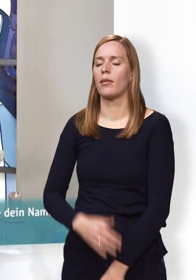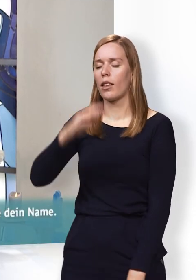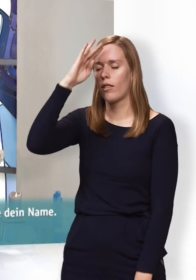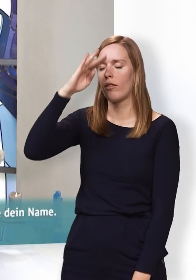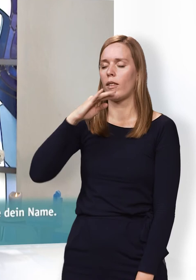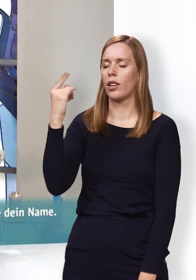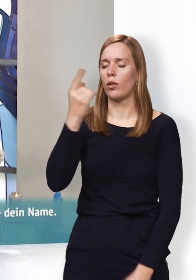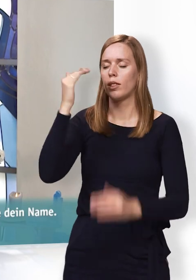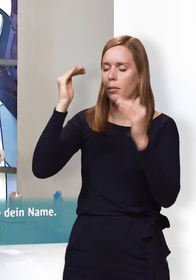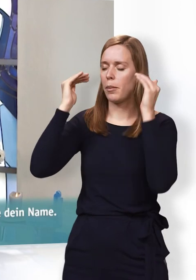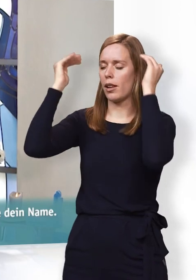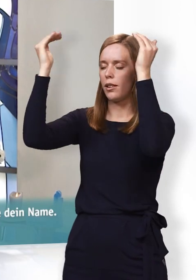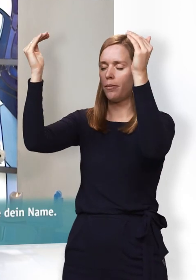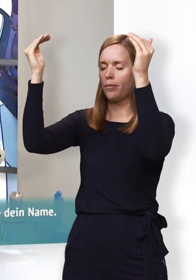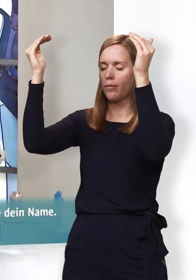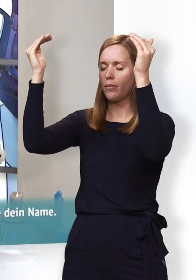Vater unser im Himmel,